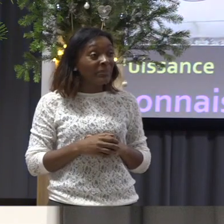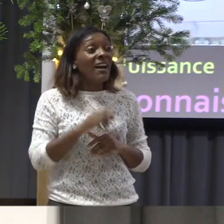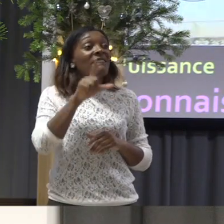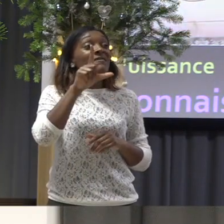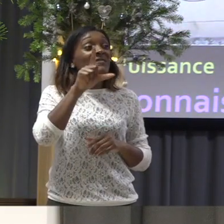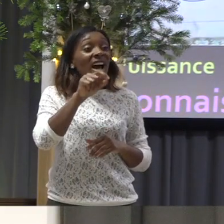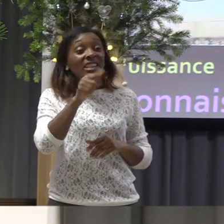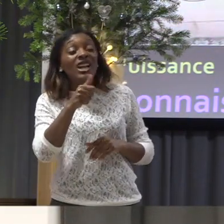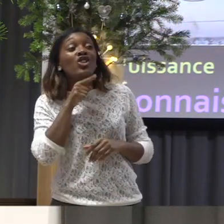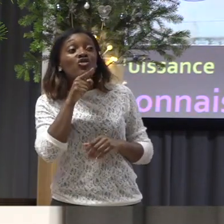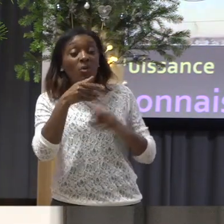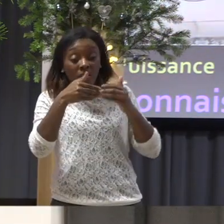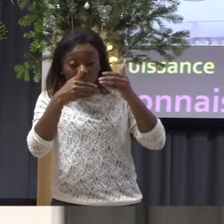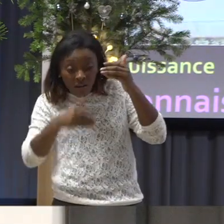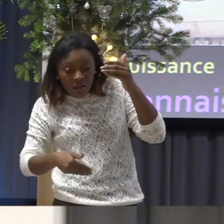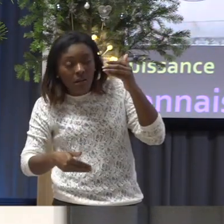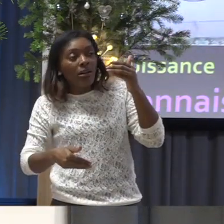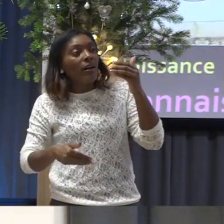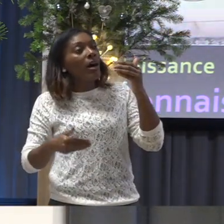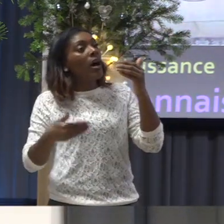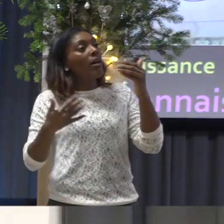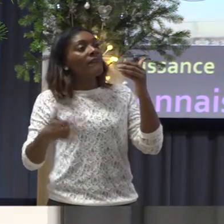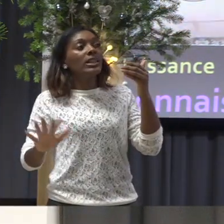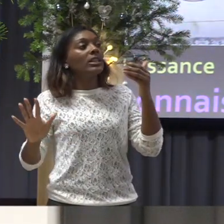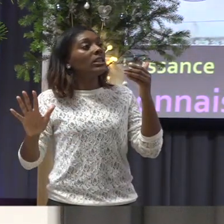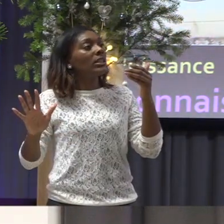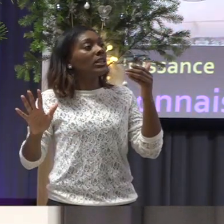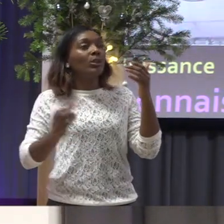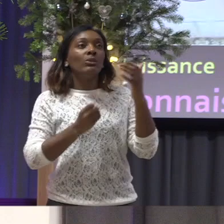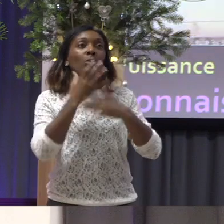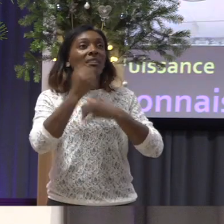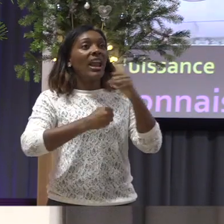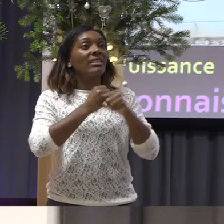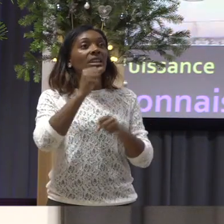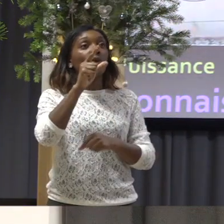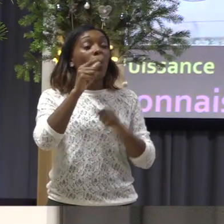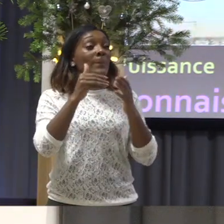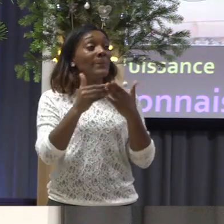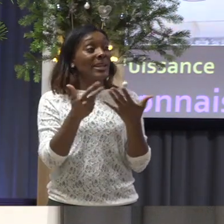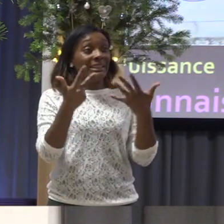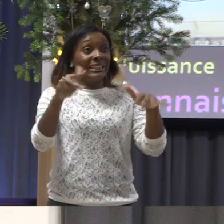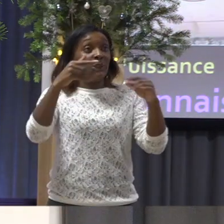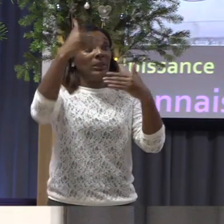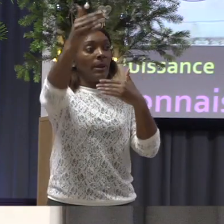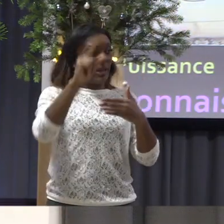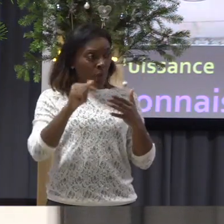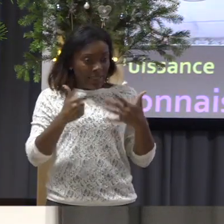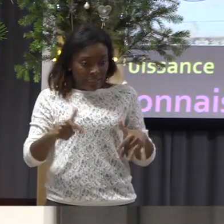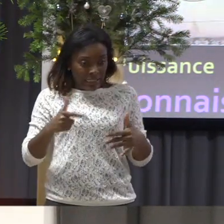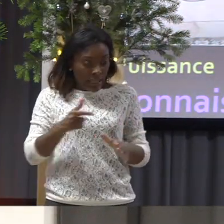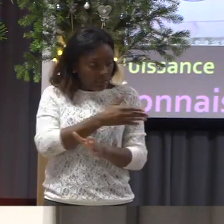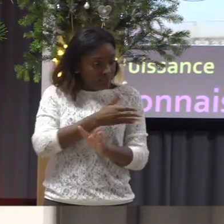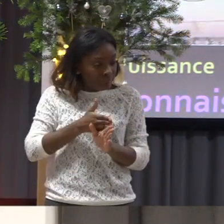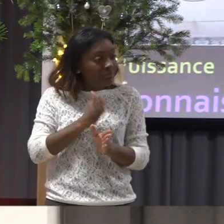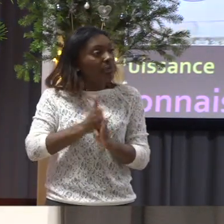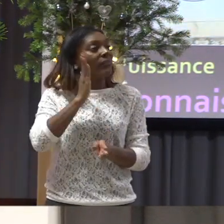jours, 21 jours, pour voir ce que 2017 va me donner.